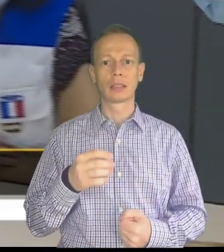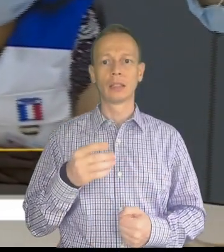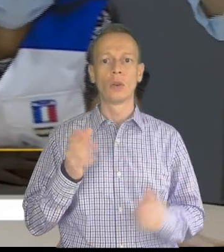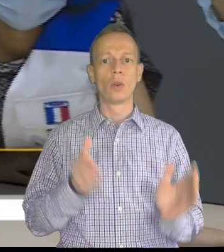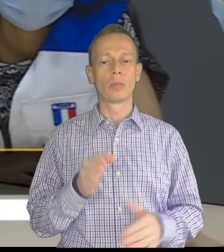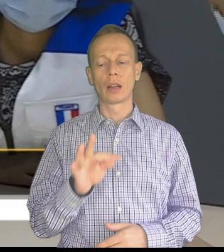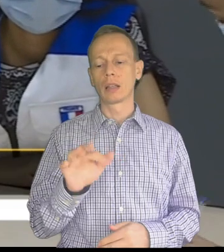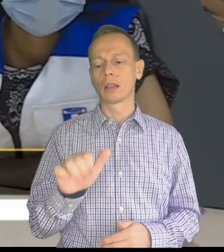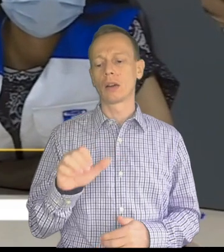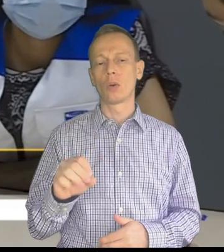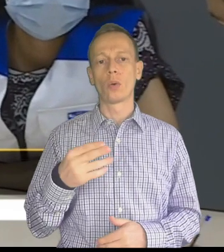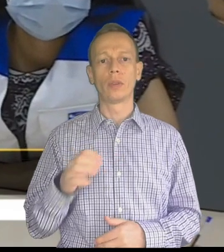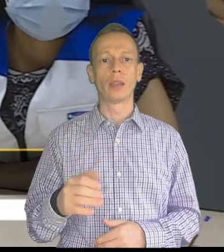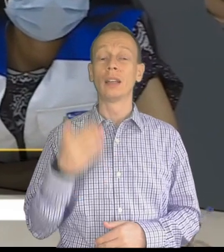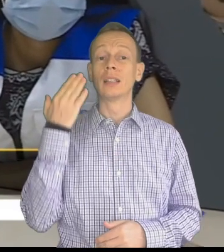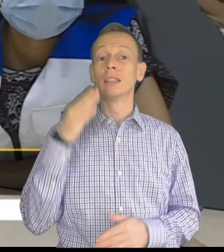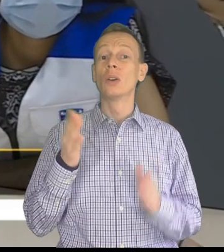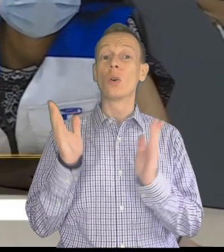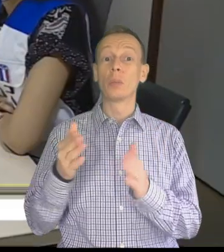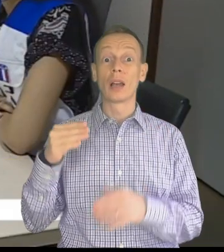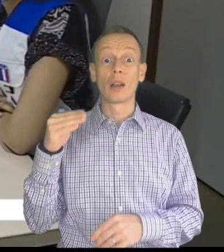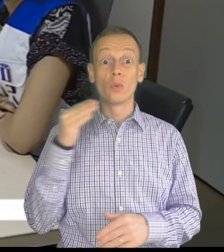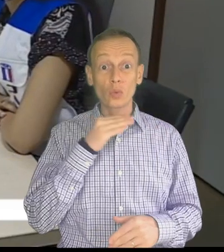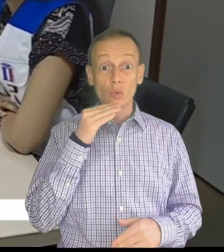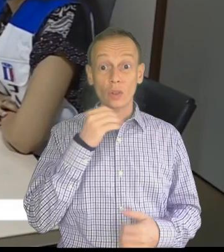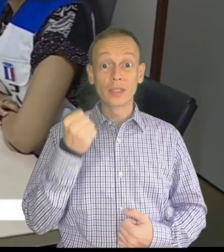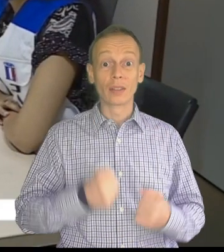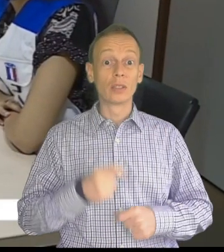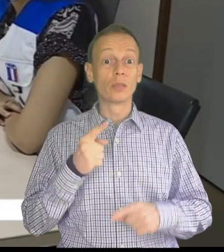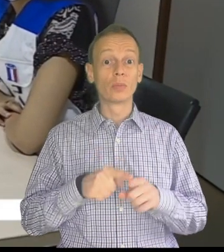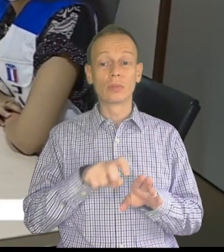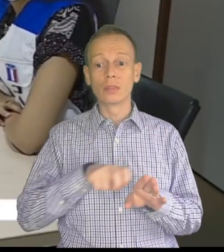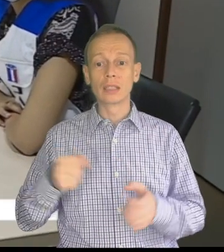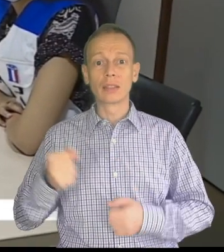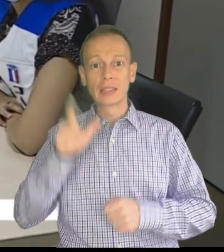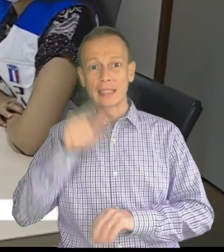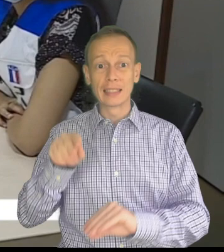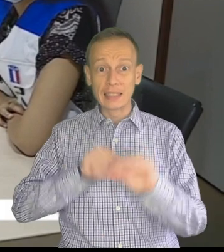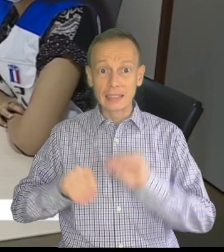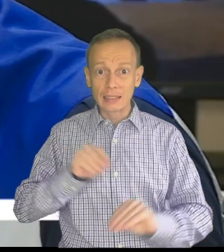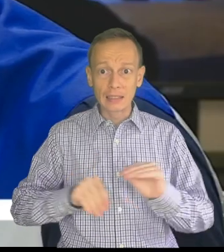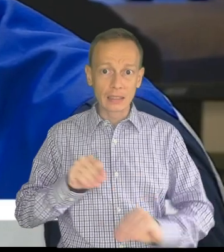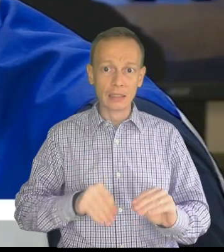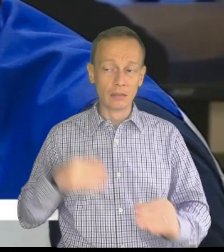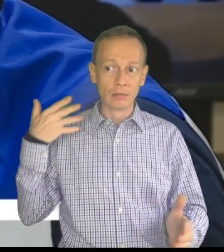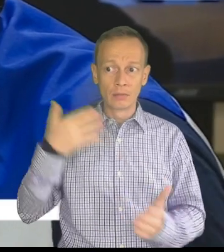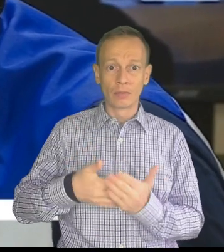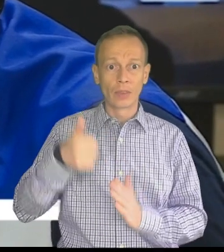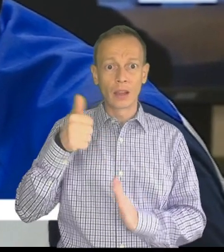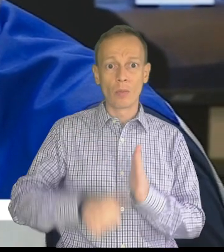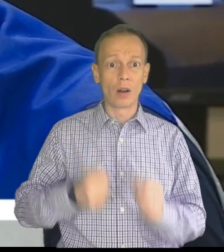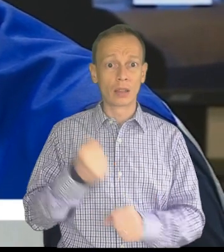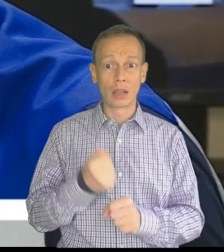venus renforcer le service du CHT du Taoné. Je vous rappelle que l'hôpital du Taoné et notamment les urgences et le service de